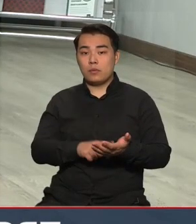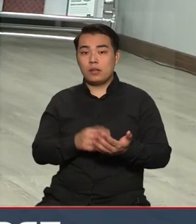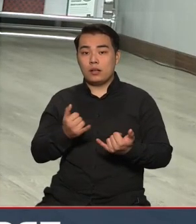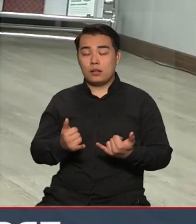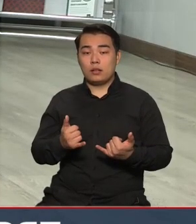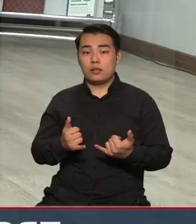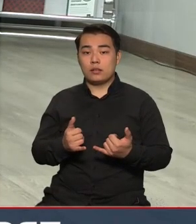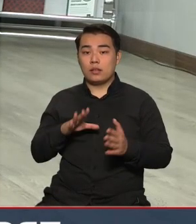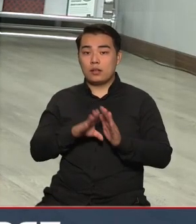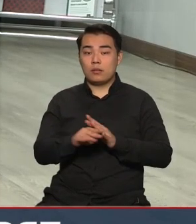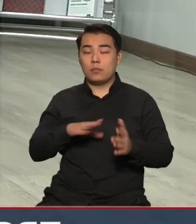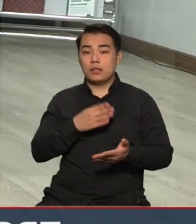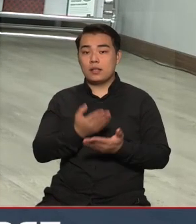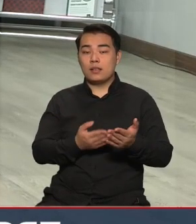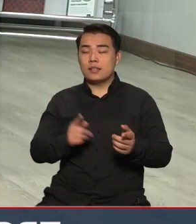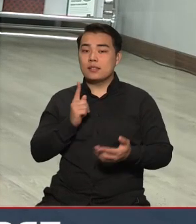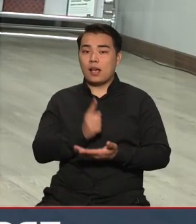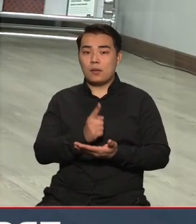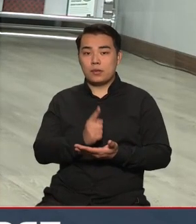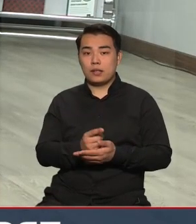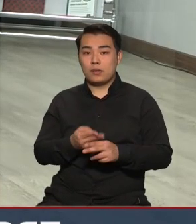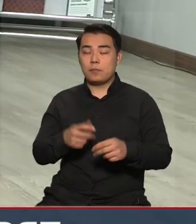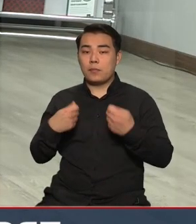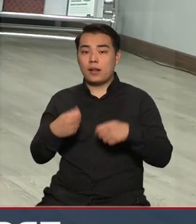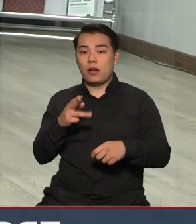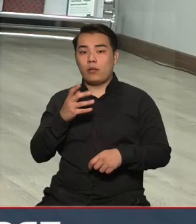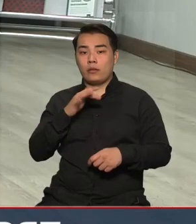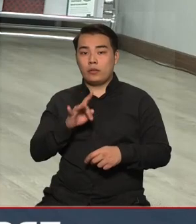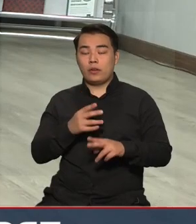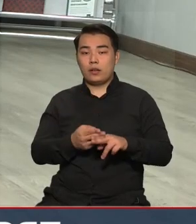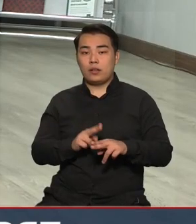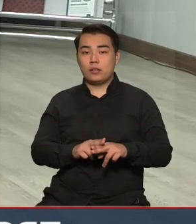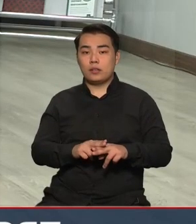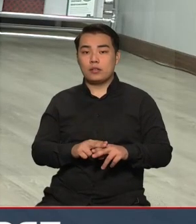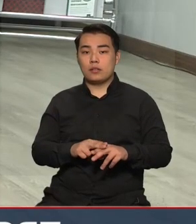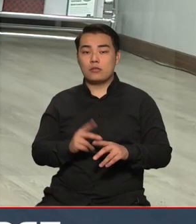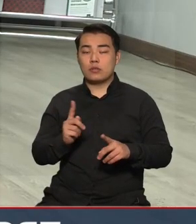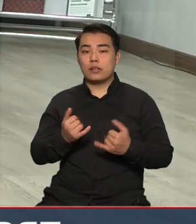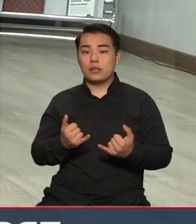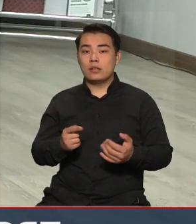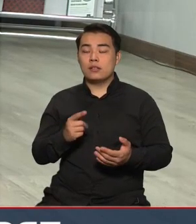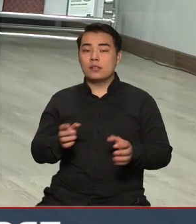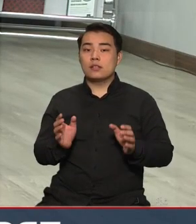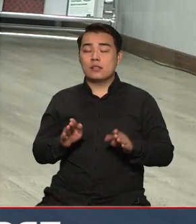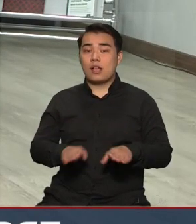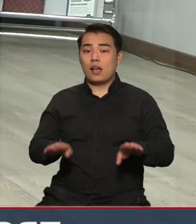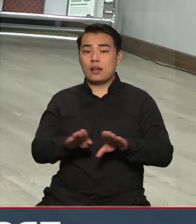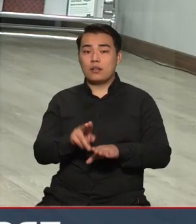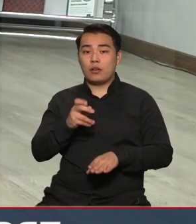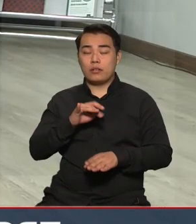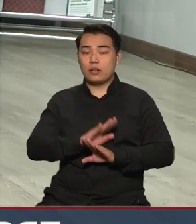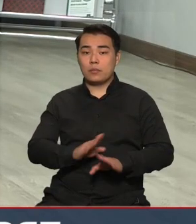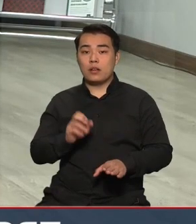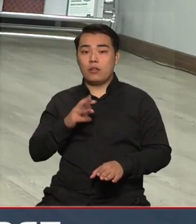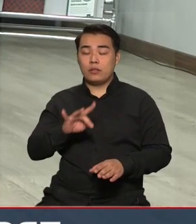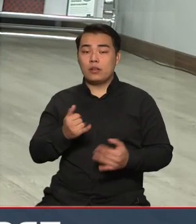депутатов, предложение вообще запретить продажу коллекторам. Но это не значит, что там закрыть деятельность коллекторов. Нет. Чтобы коллекторы работали